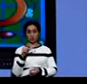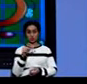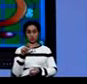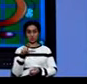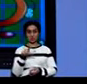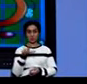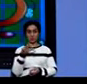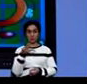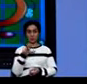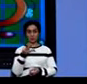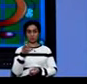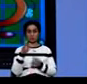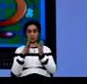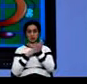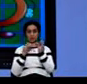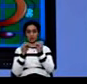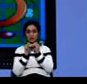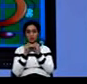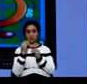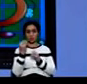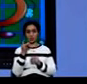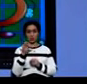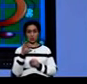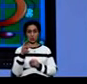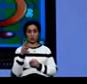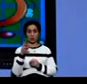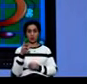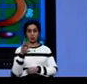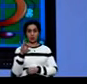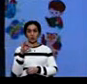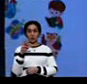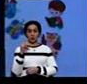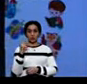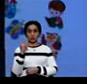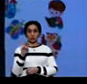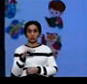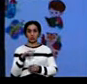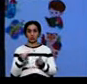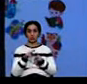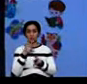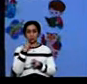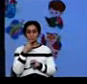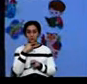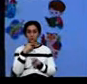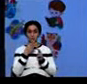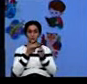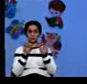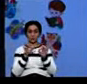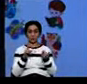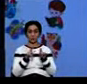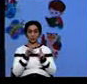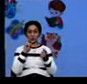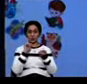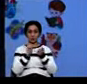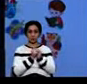5, 6, 7, 8, 9, 10 ромашек. Обратите внимание на эти правила